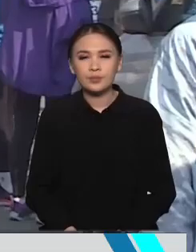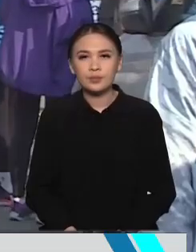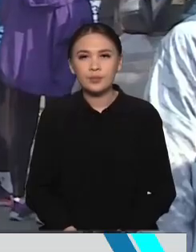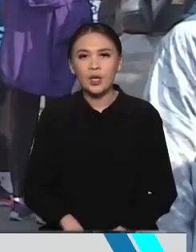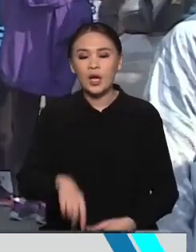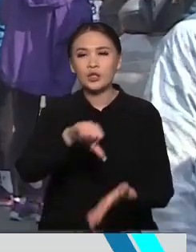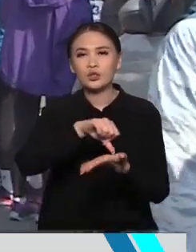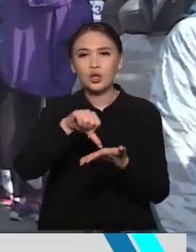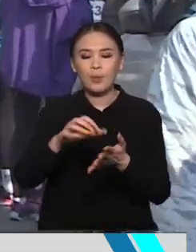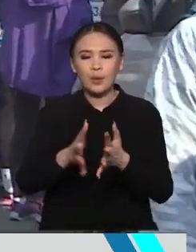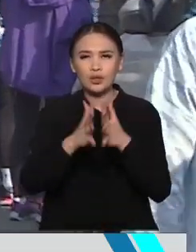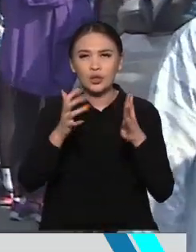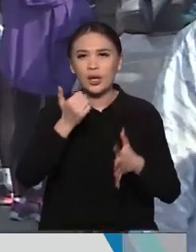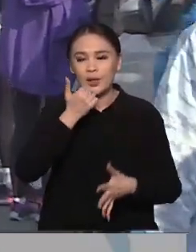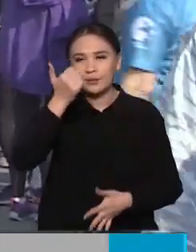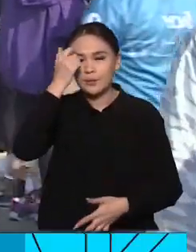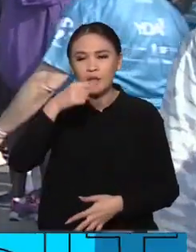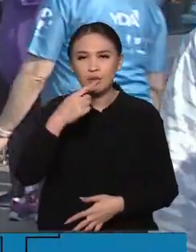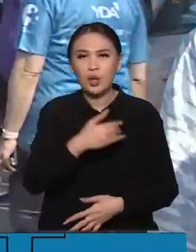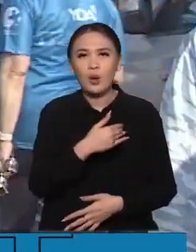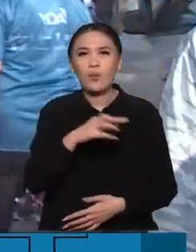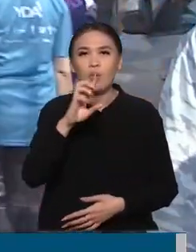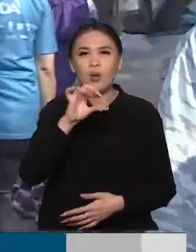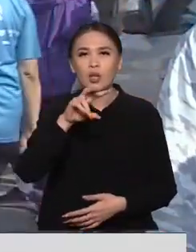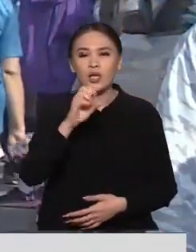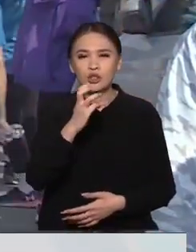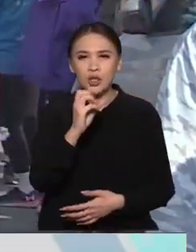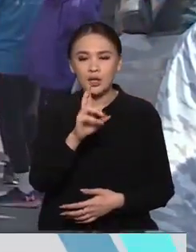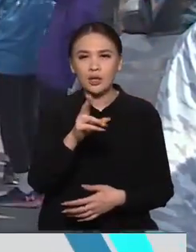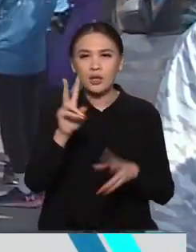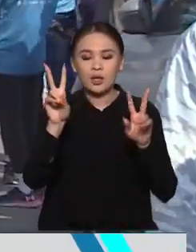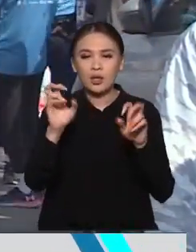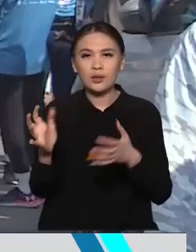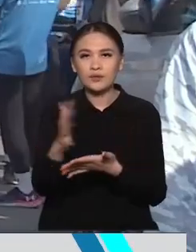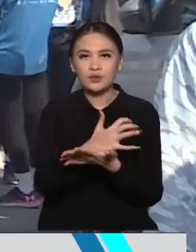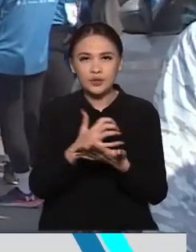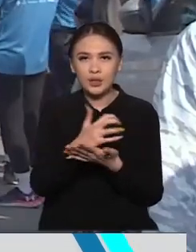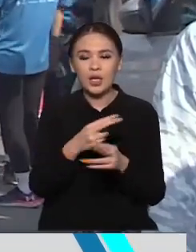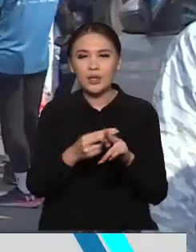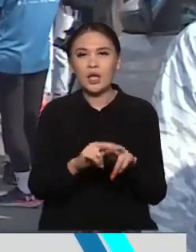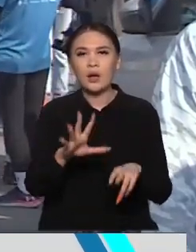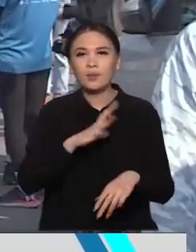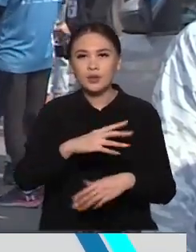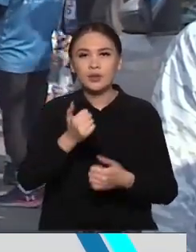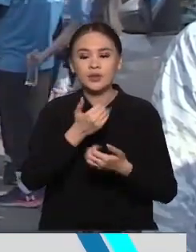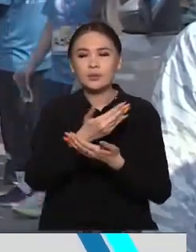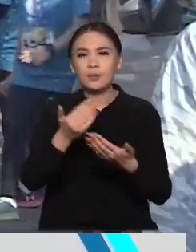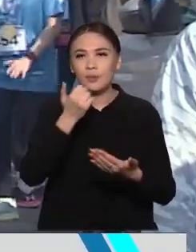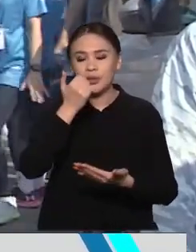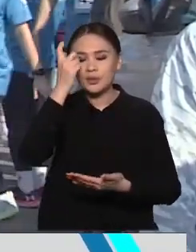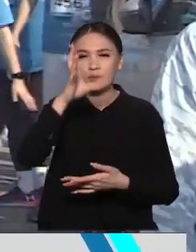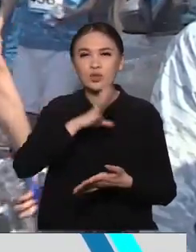Ұйымдастырушыларға үлкен алғысымызды білдіреміз. Ол болашақ қоры және де осы ұйымдастыруға атсалысқан біздің спонсорлар,